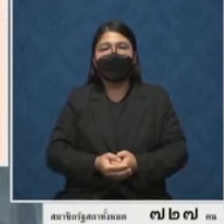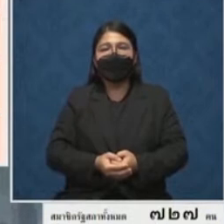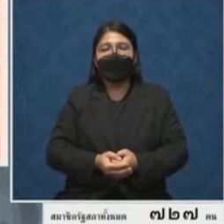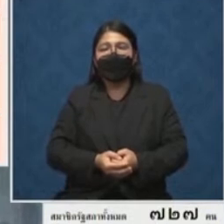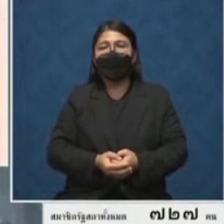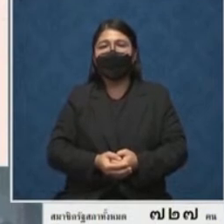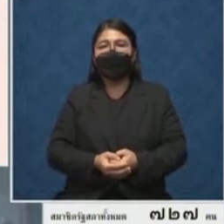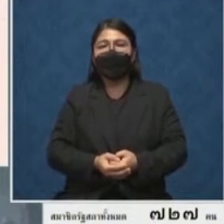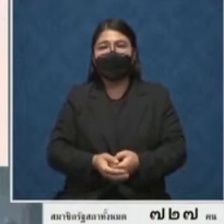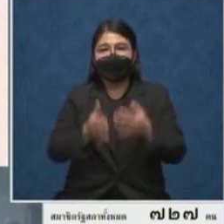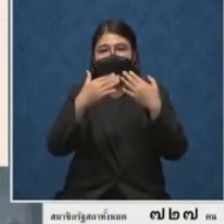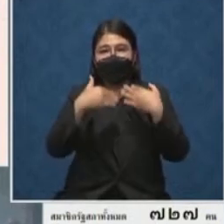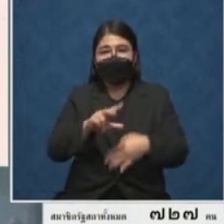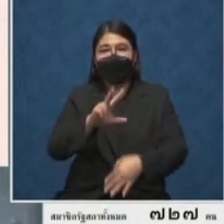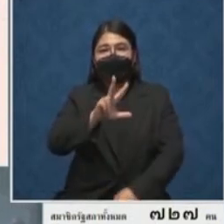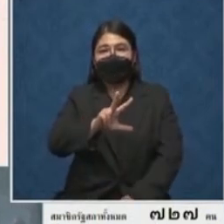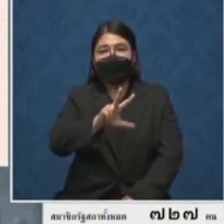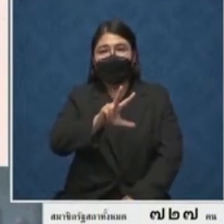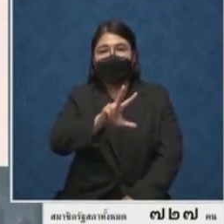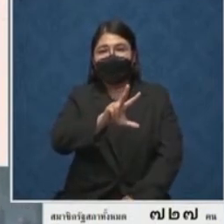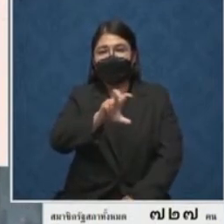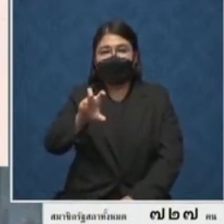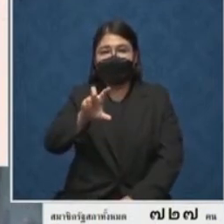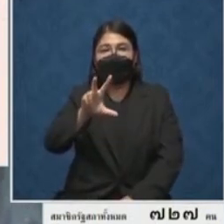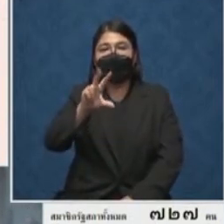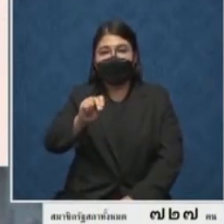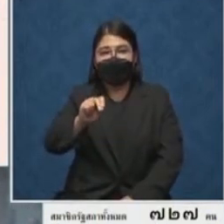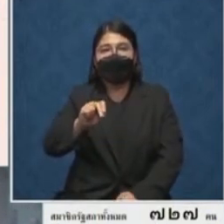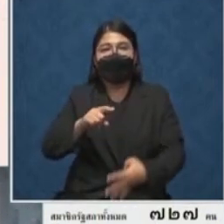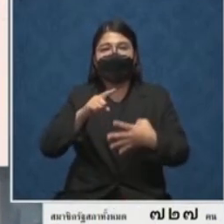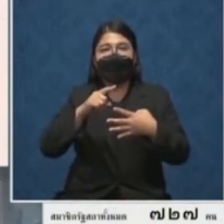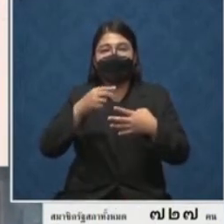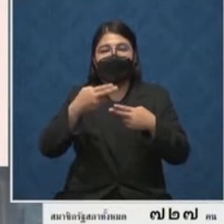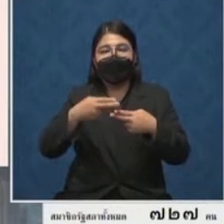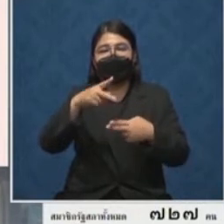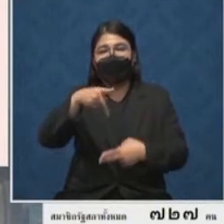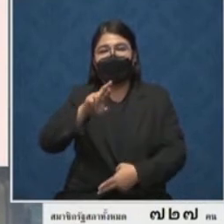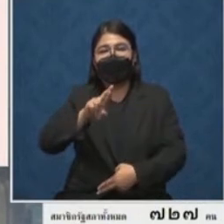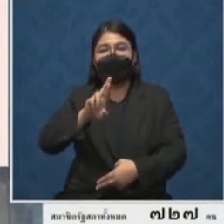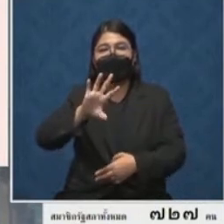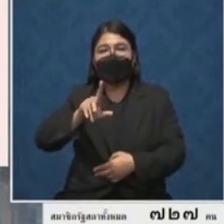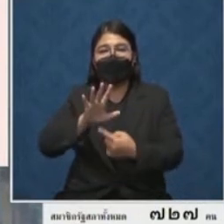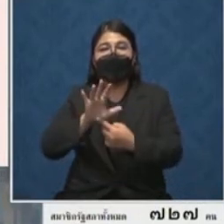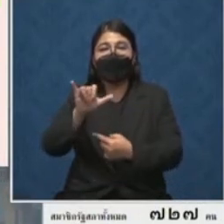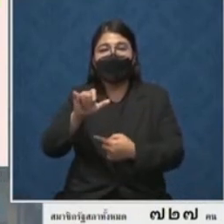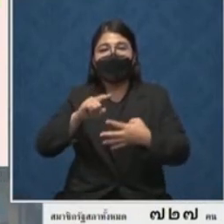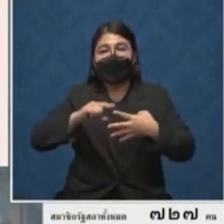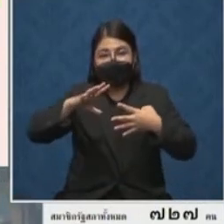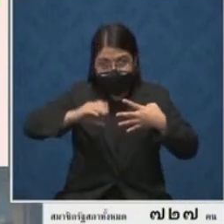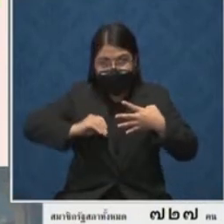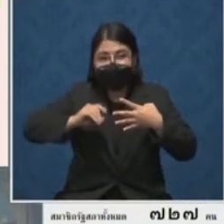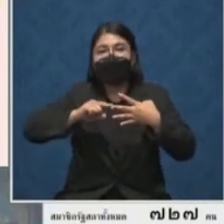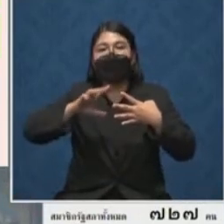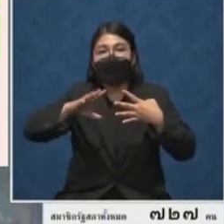330นายพรชัยอำนวยทรัพย ์1รับหลักการ2รับหลักการ3รับห